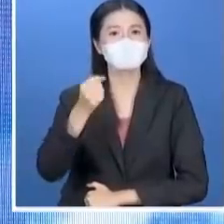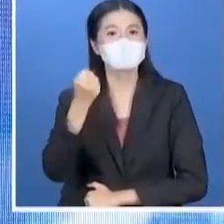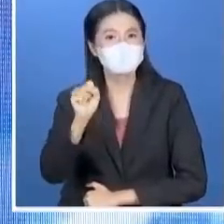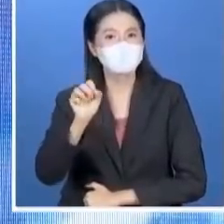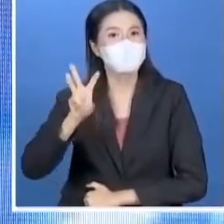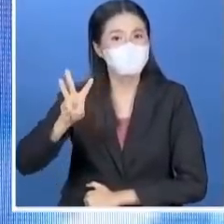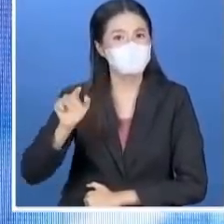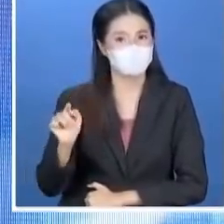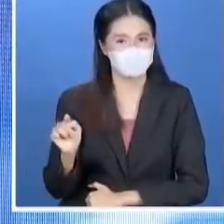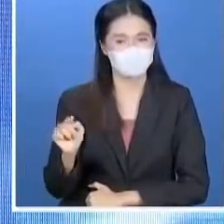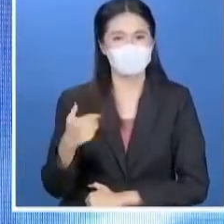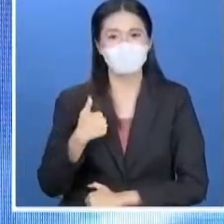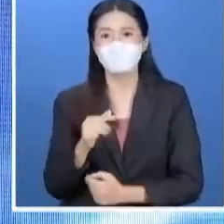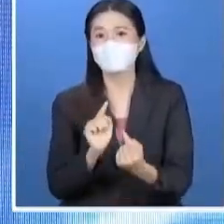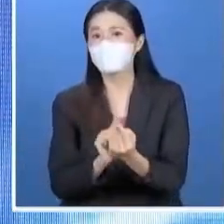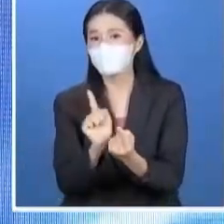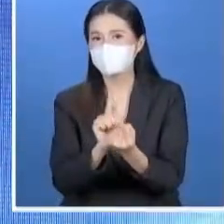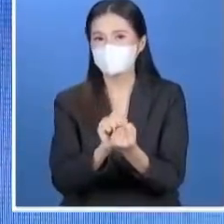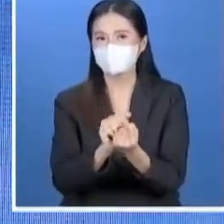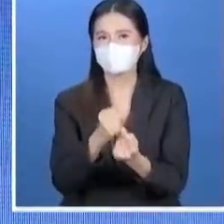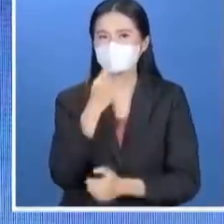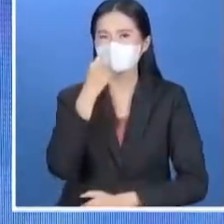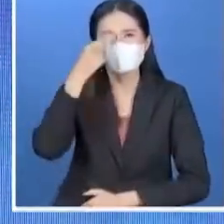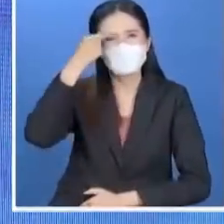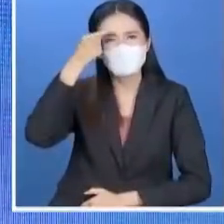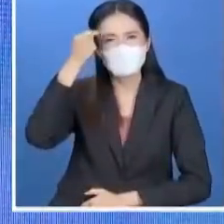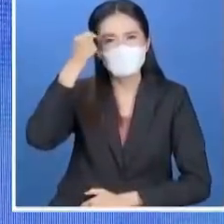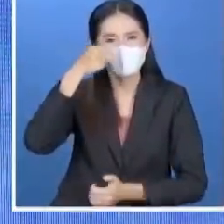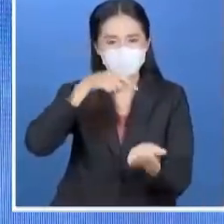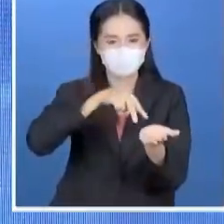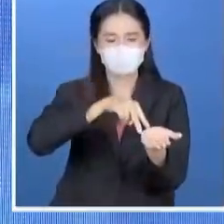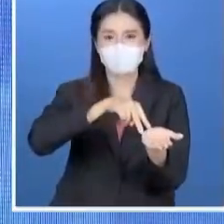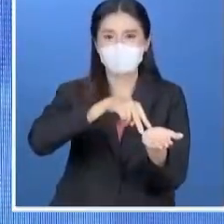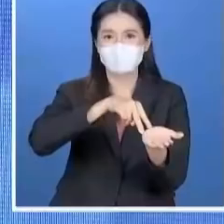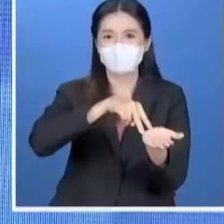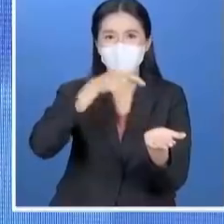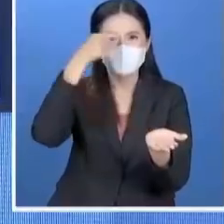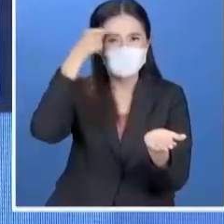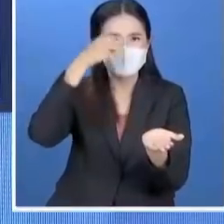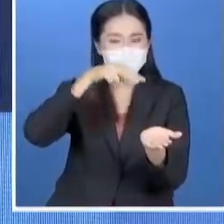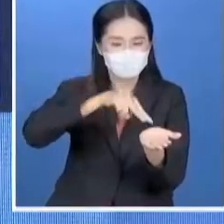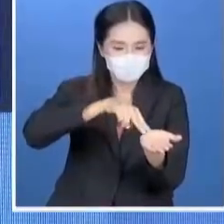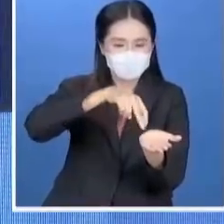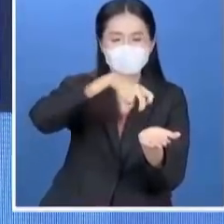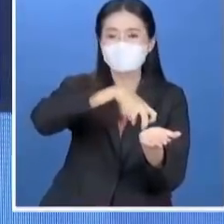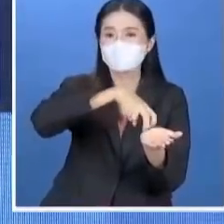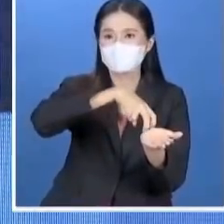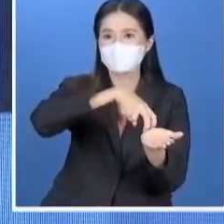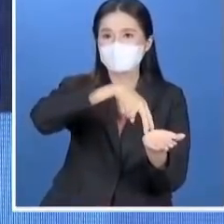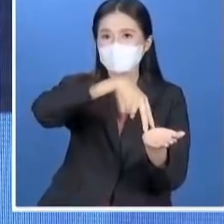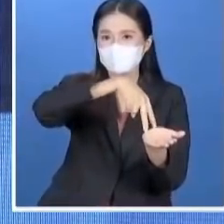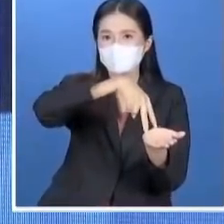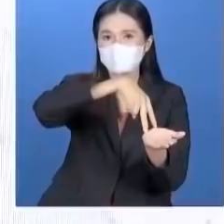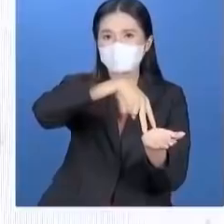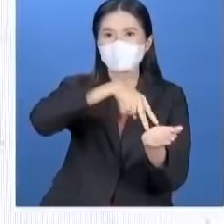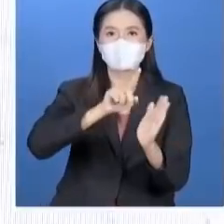22:34:10 ซึ่งในวินาทีถัดมาก็ได้มีเงาของบุคคลหนึ่งเกือบถึงท้ายเรือได้มีลักษณะเหมือนยืนขึ้นซึ่งหลังจากนั้น